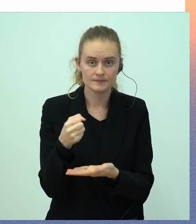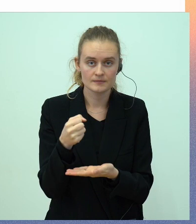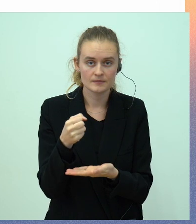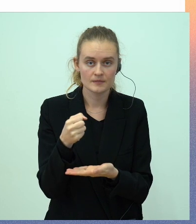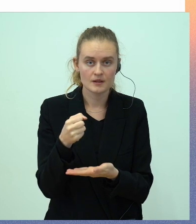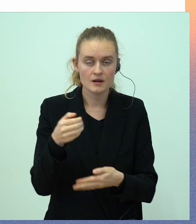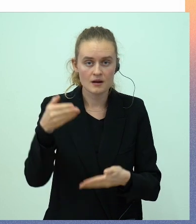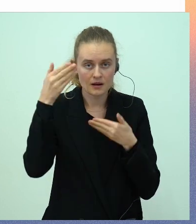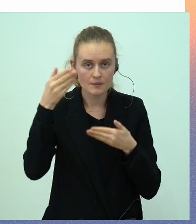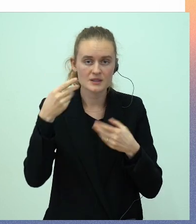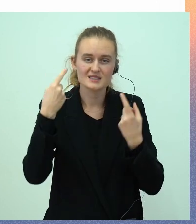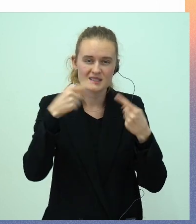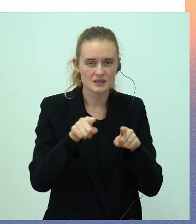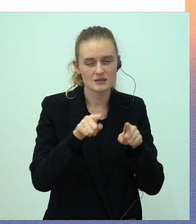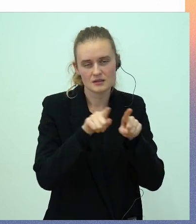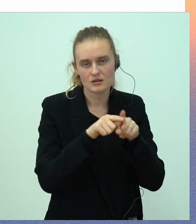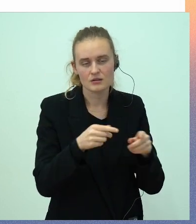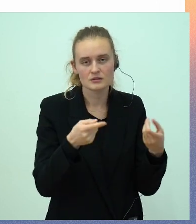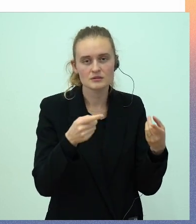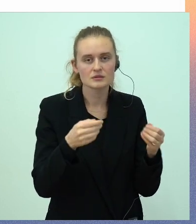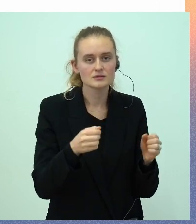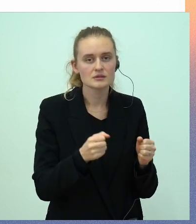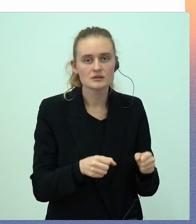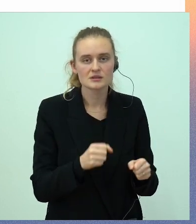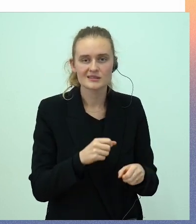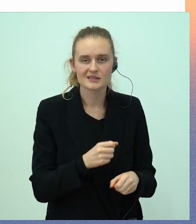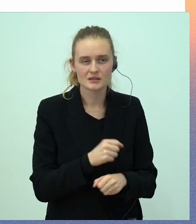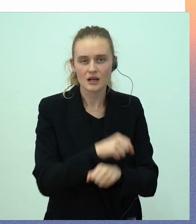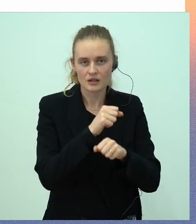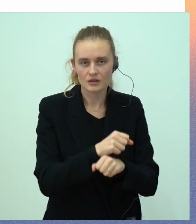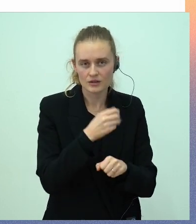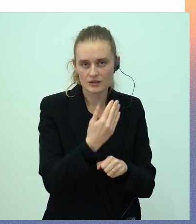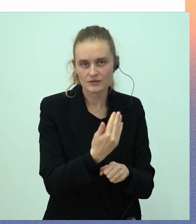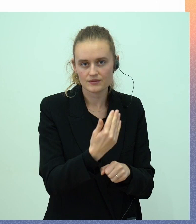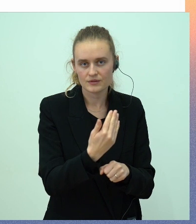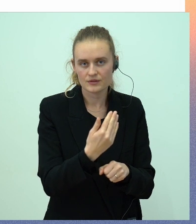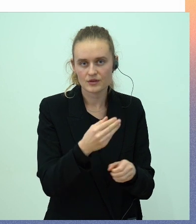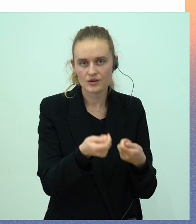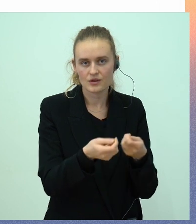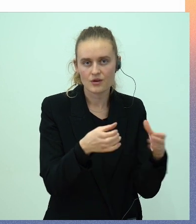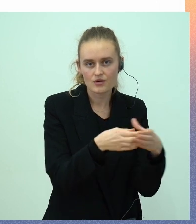Hamas ir kitas teroristinės organizacijas, žinoma ir Al Jazeera,